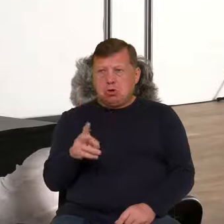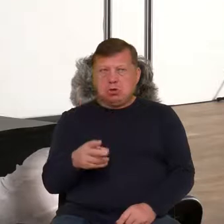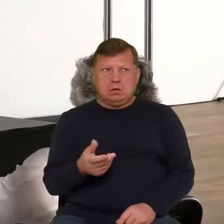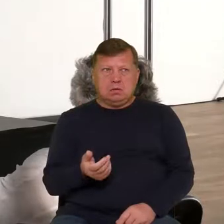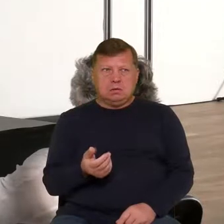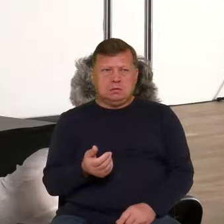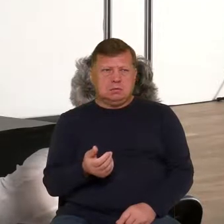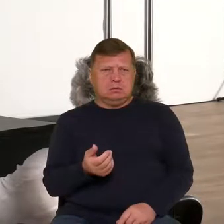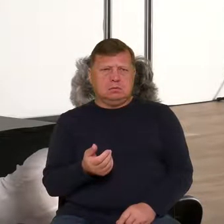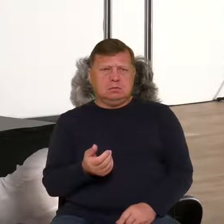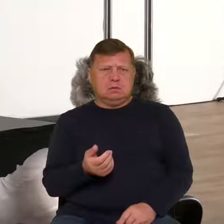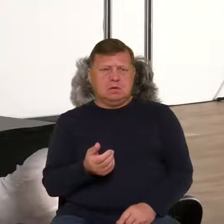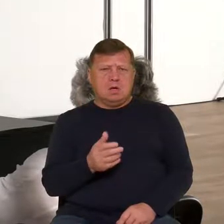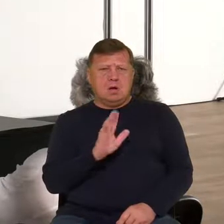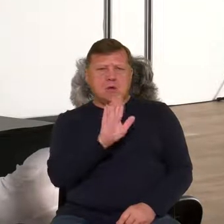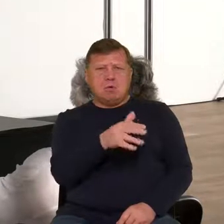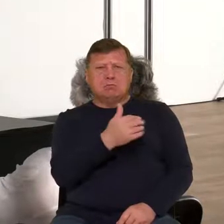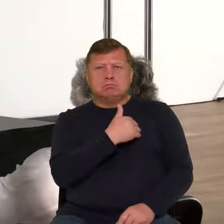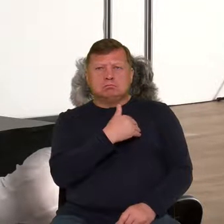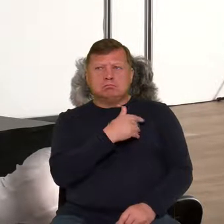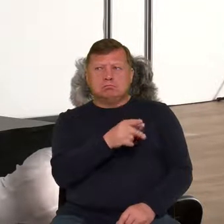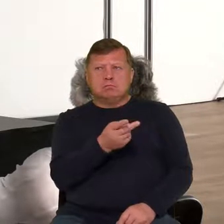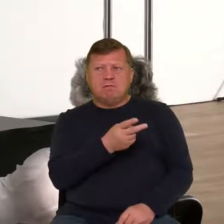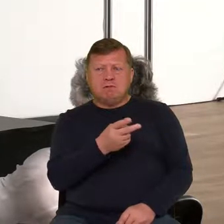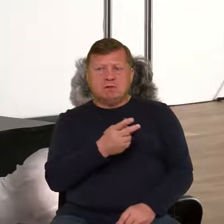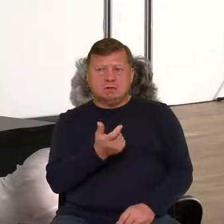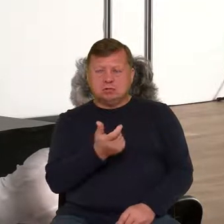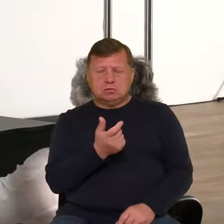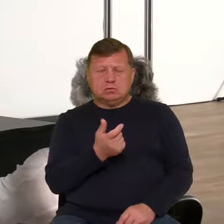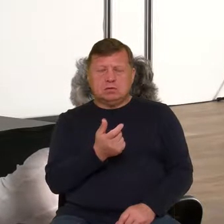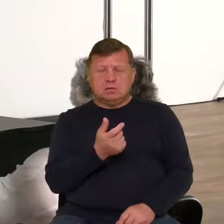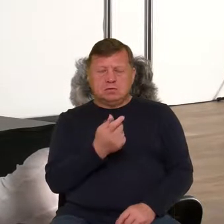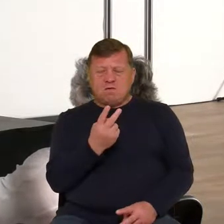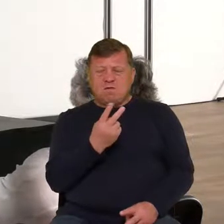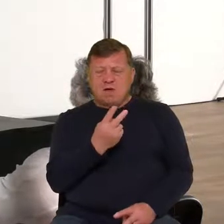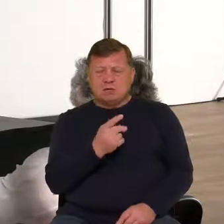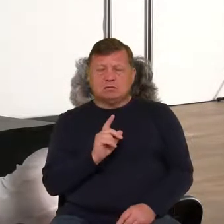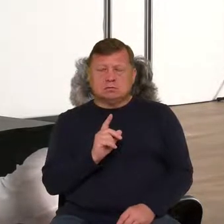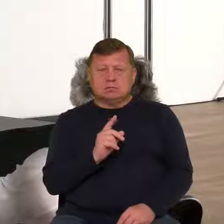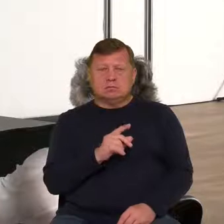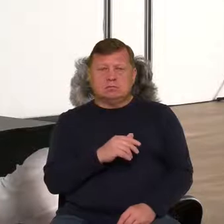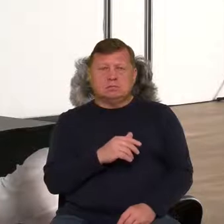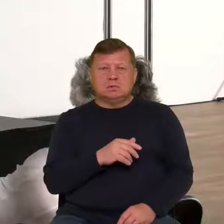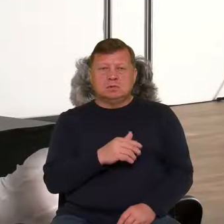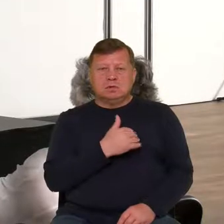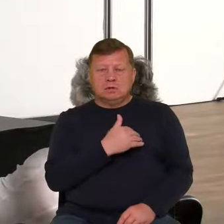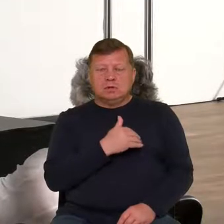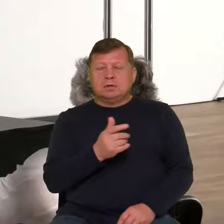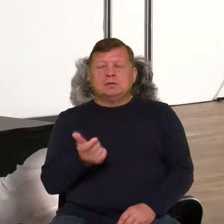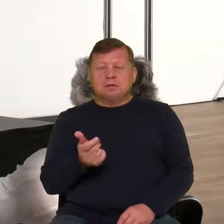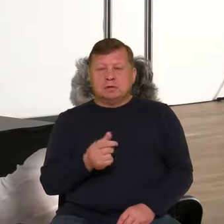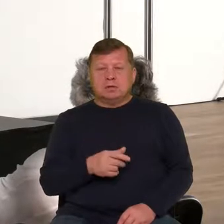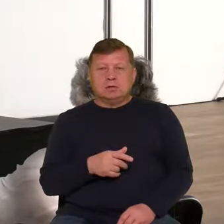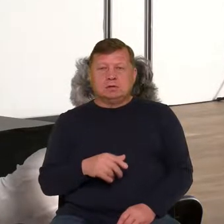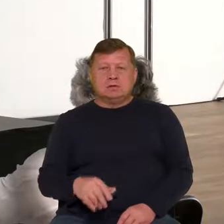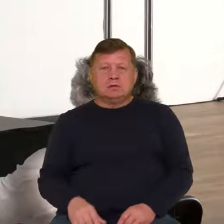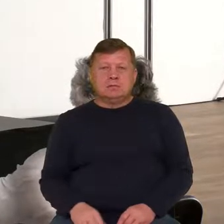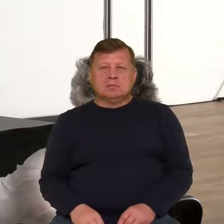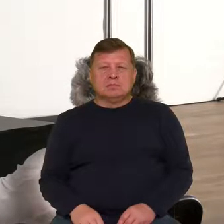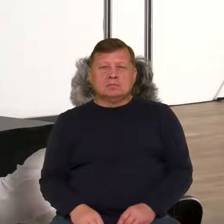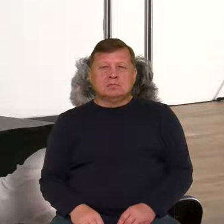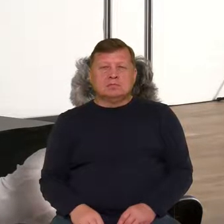I potem powiedzieli do mnie coś bardzo ważnego. Powiedzieli, jeżeli możesz w jakiś